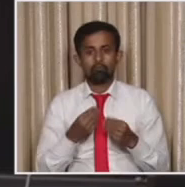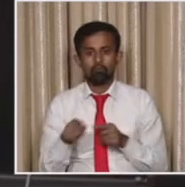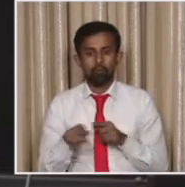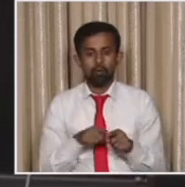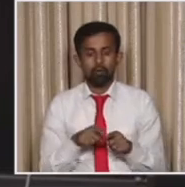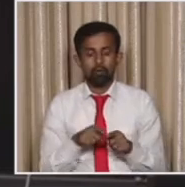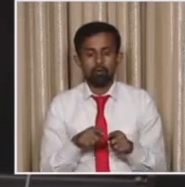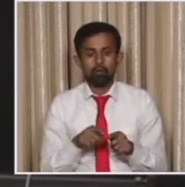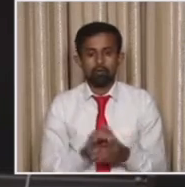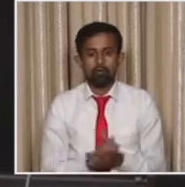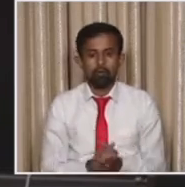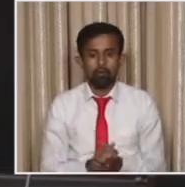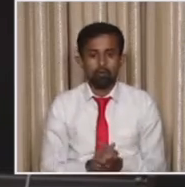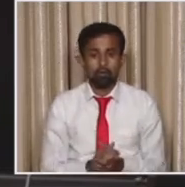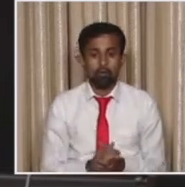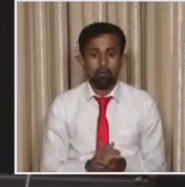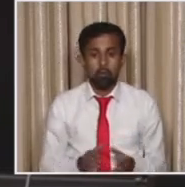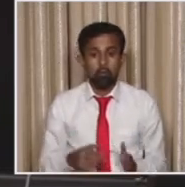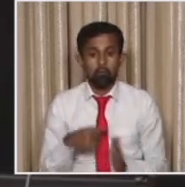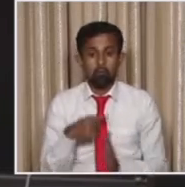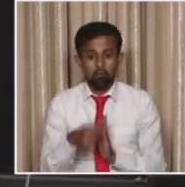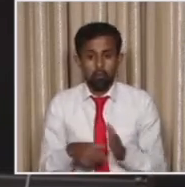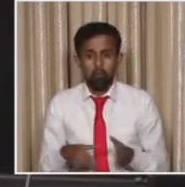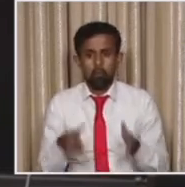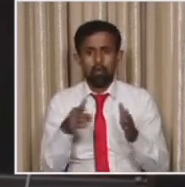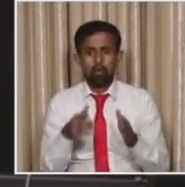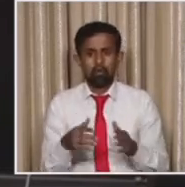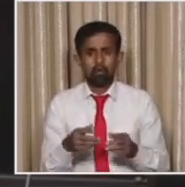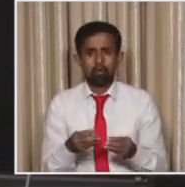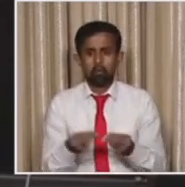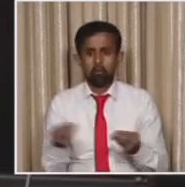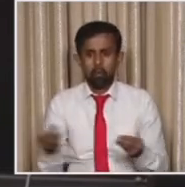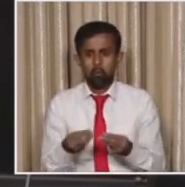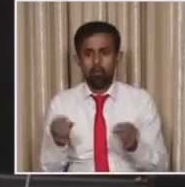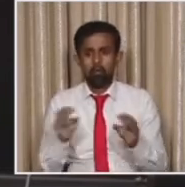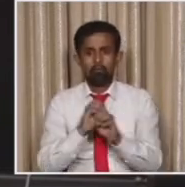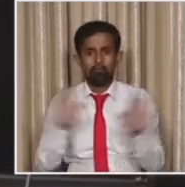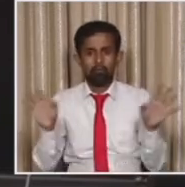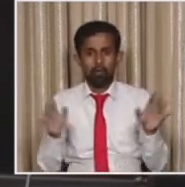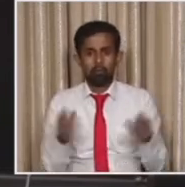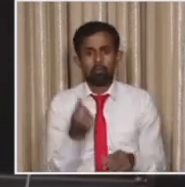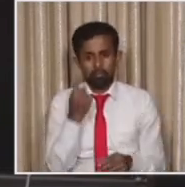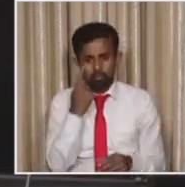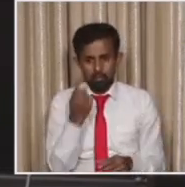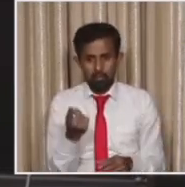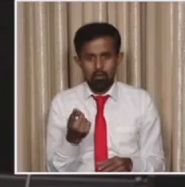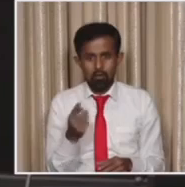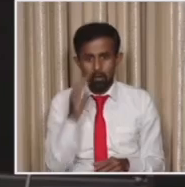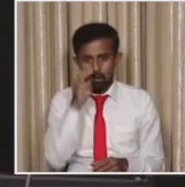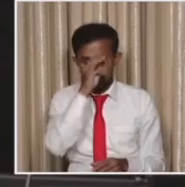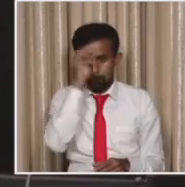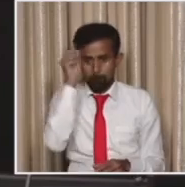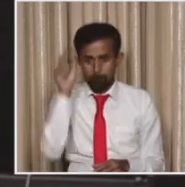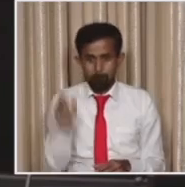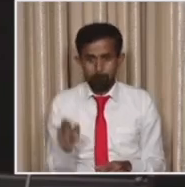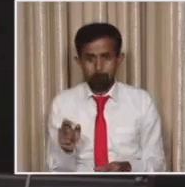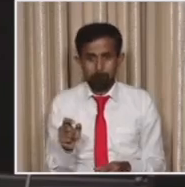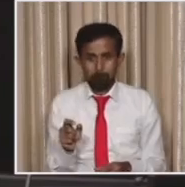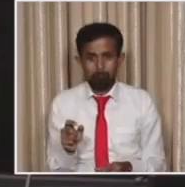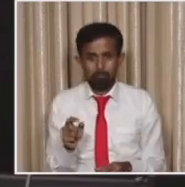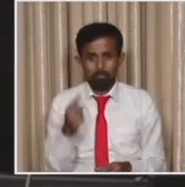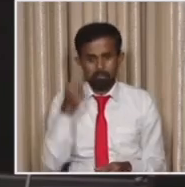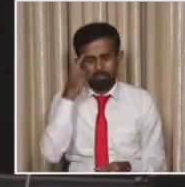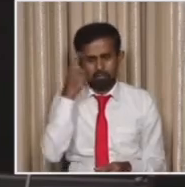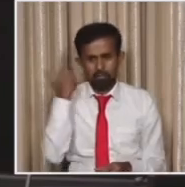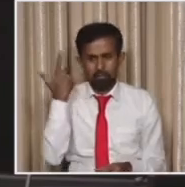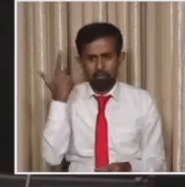මෙවැනි තත්වයක් මහපාරේ රටේ ඇති කරනකොට ප්‍රවෘත්ති වල මේව වාර්තා කරන හැටි අපි දන්නවා අපි දන්නවා මෛත්‍රීපාසී සිරිමැතිතුමා එක සැරයක් වැඩි කල්පනා